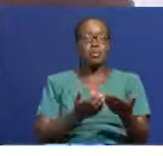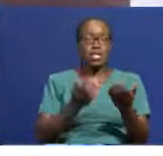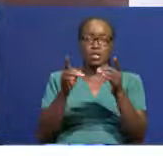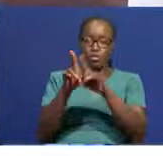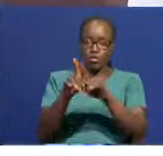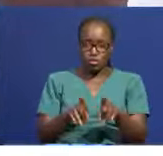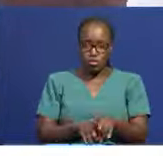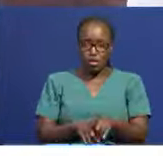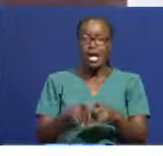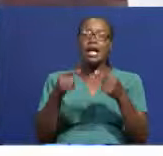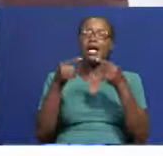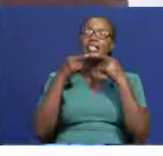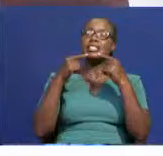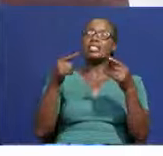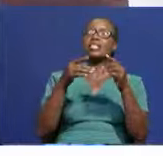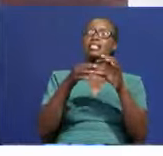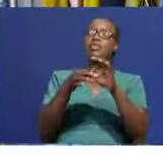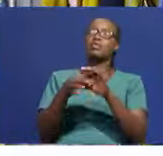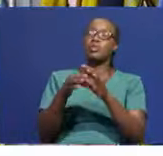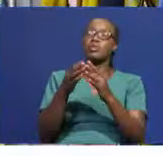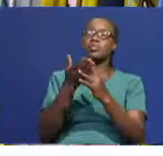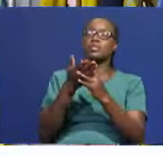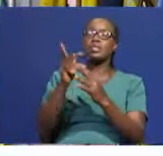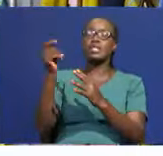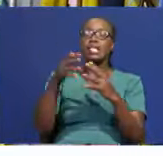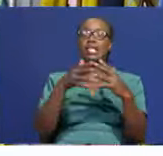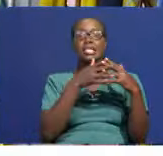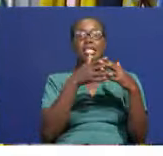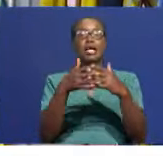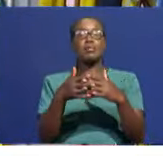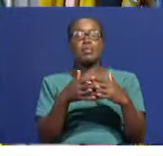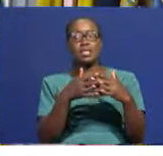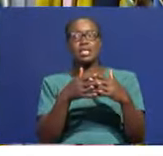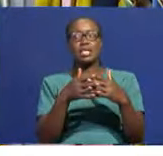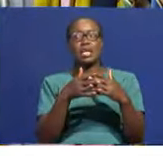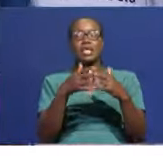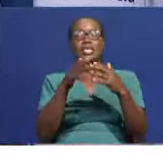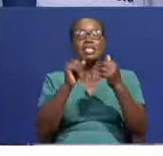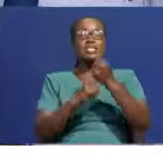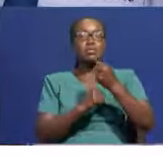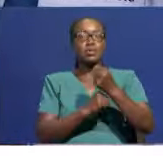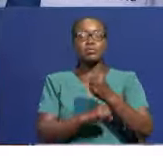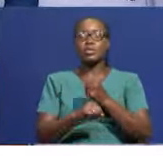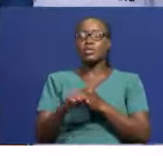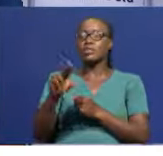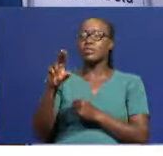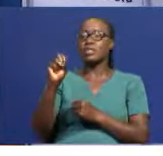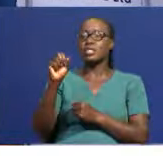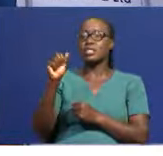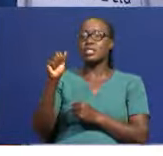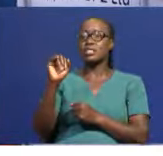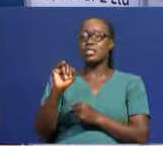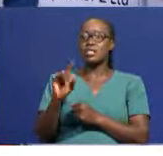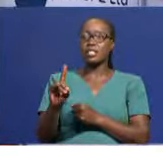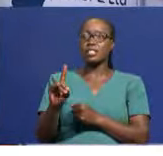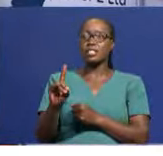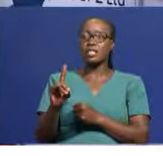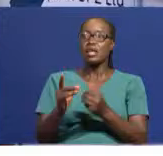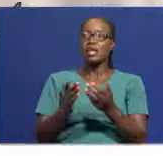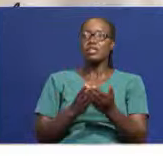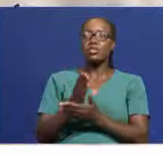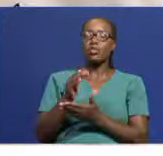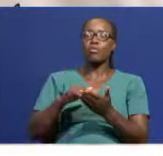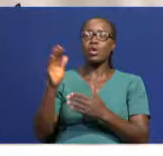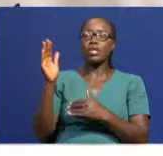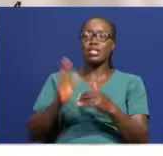hayo, alitangaza ushirikiano baina ya Kenya na Marekani, ukiwezeshwa na shirika la USAID, kupitia msaada wa zaidi ya